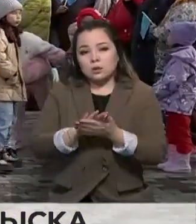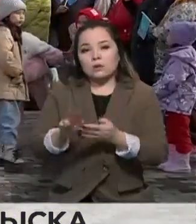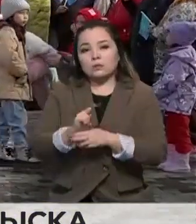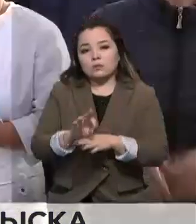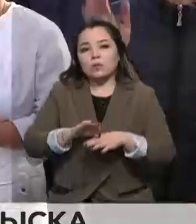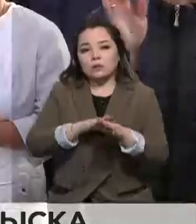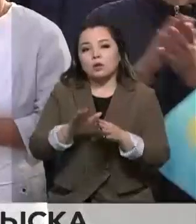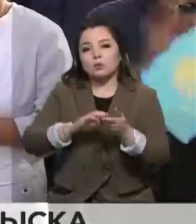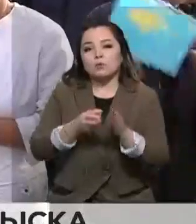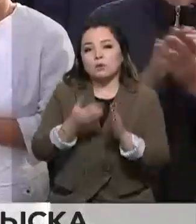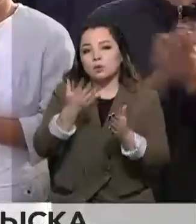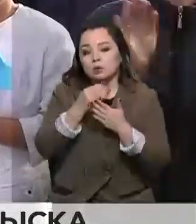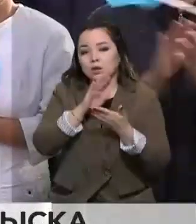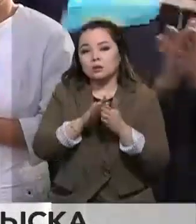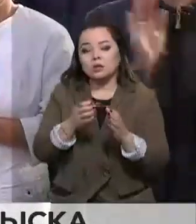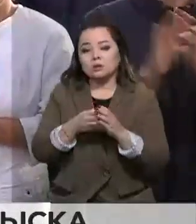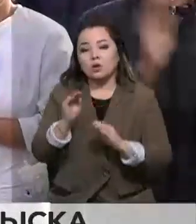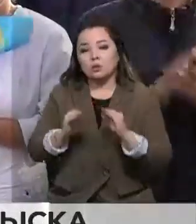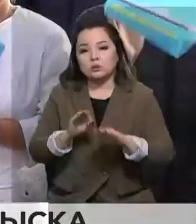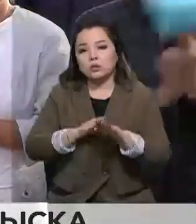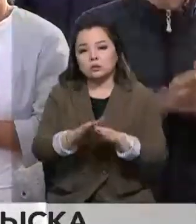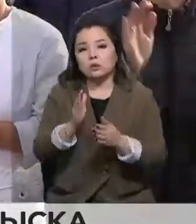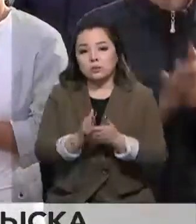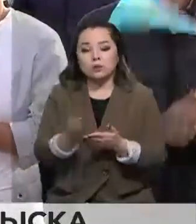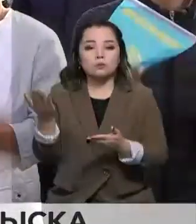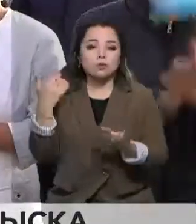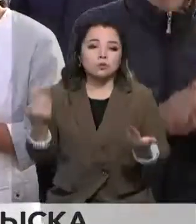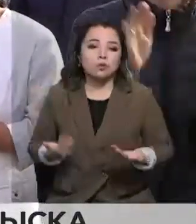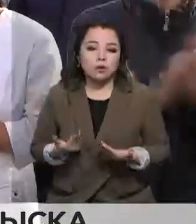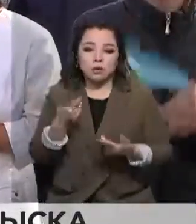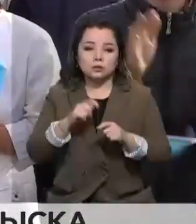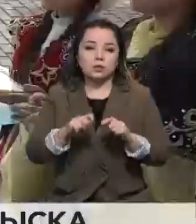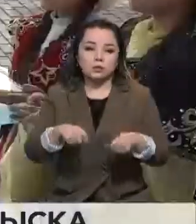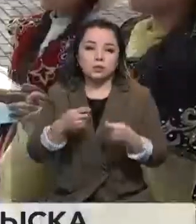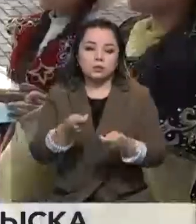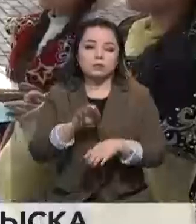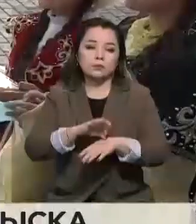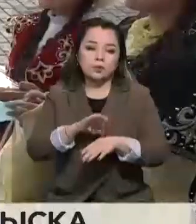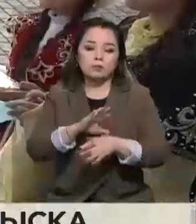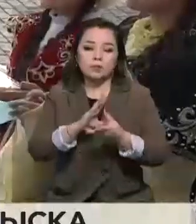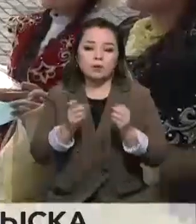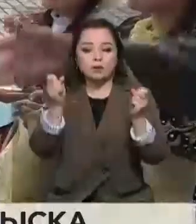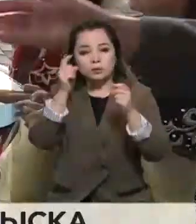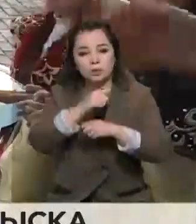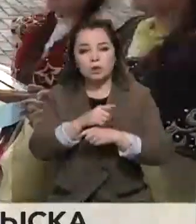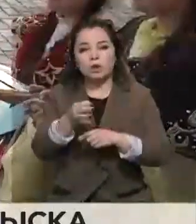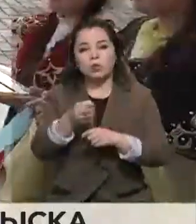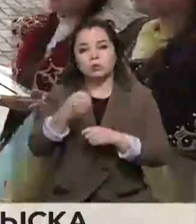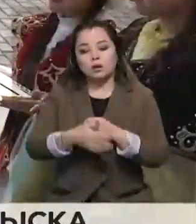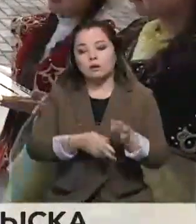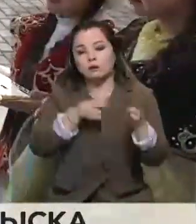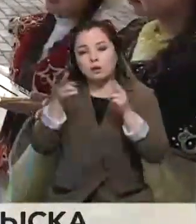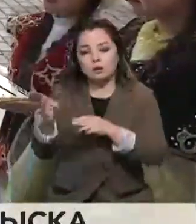емшара бөлмесі заманауи құрылғылармен жабдықталған. Бұрын тұрғындар анализ тапсырып, сырқат сырын анықтау үшін аудан